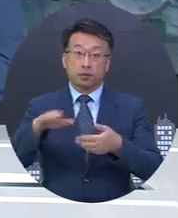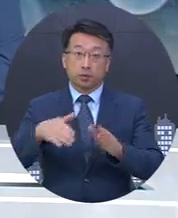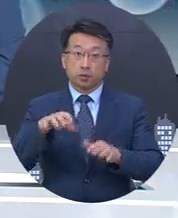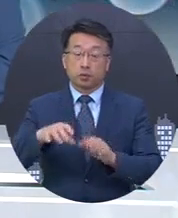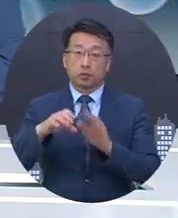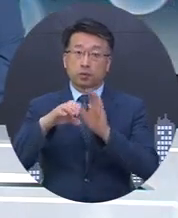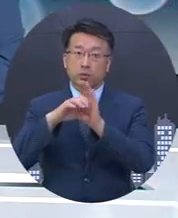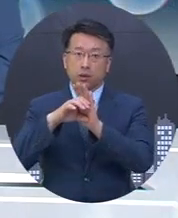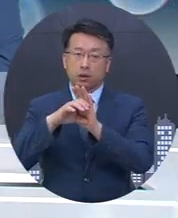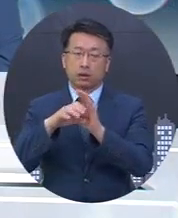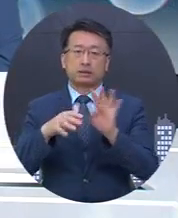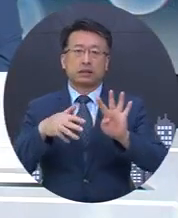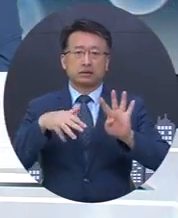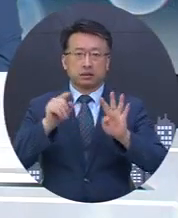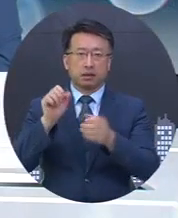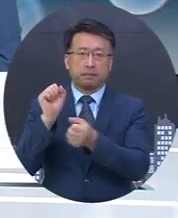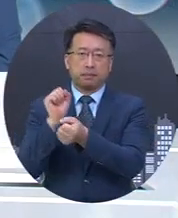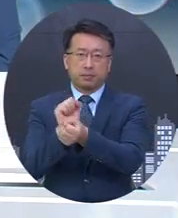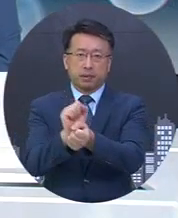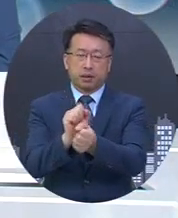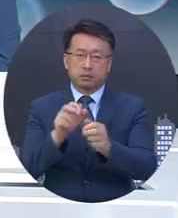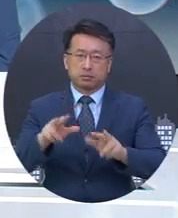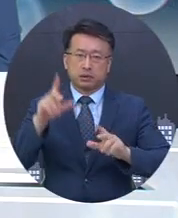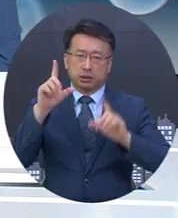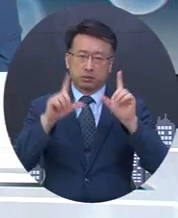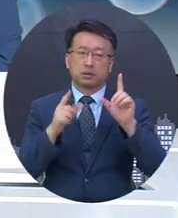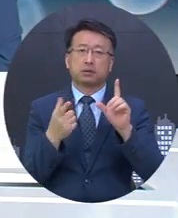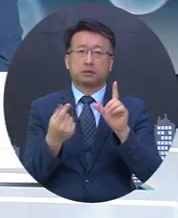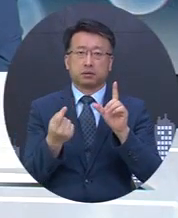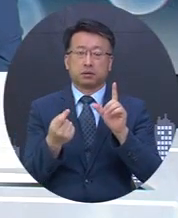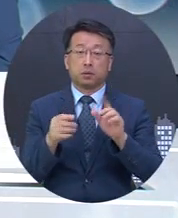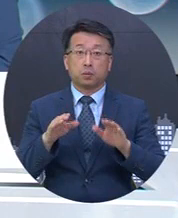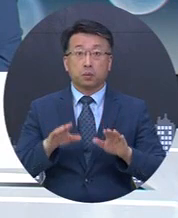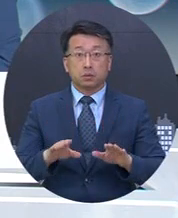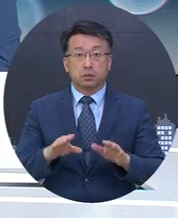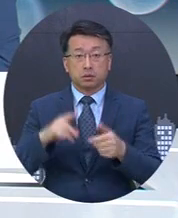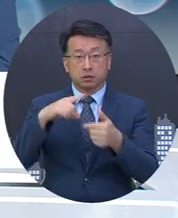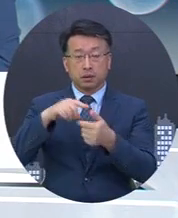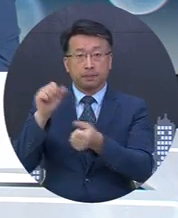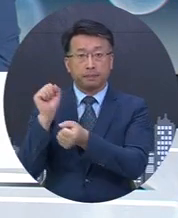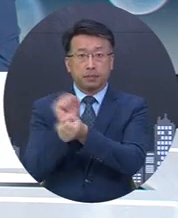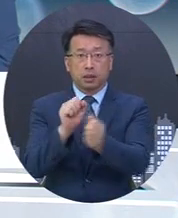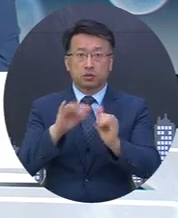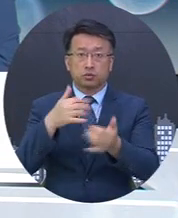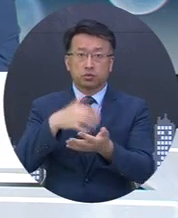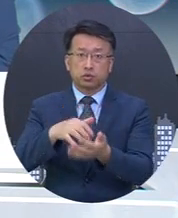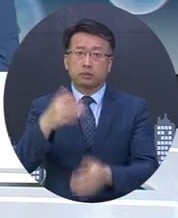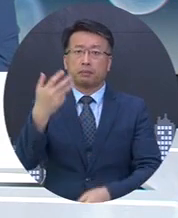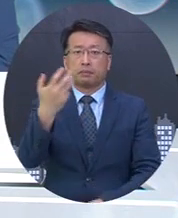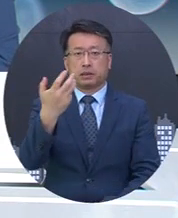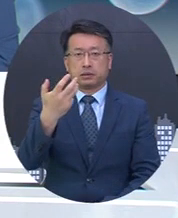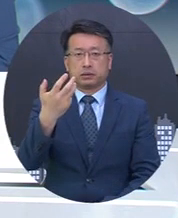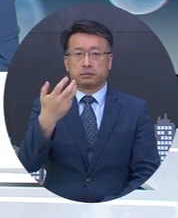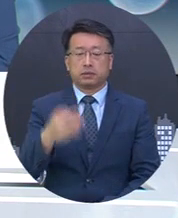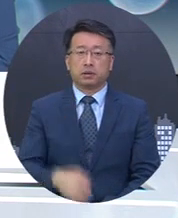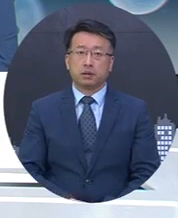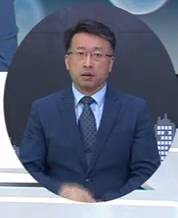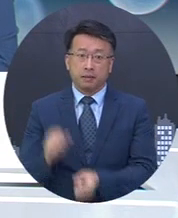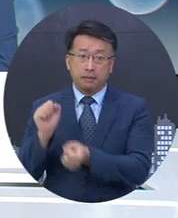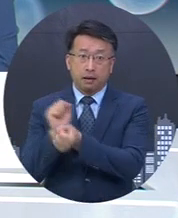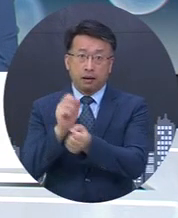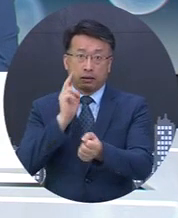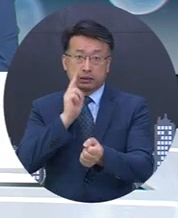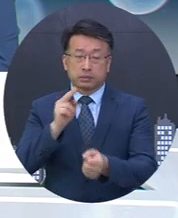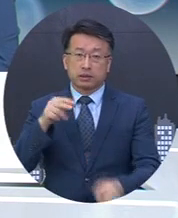경상남도도 코로나19 4차 대유행이 현실화되고 있습니다. 오늘 경남의 확진자 무려 80명, 특히 전파력이